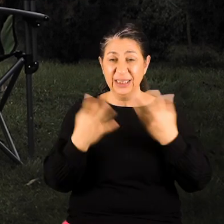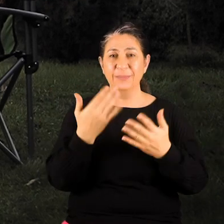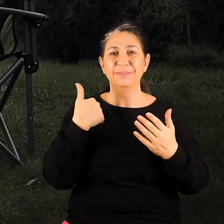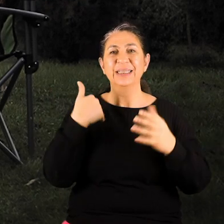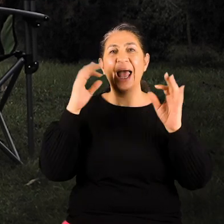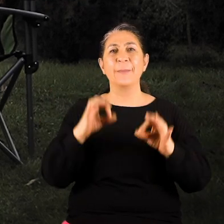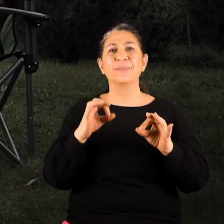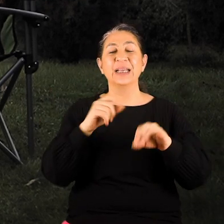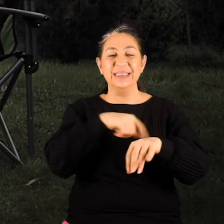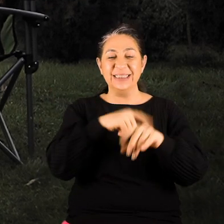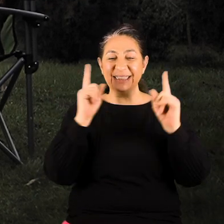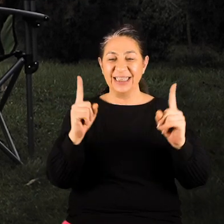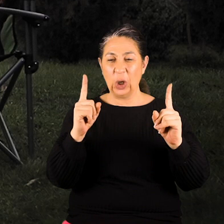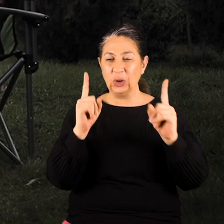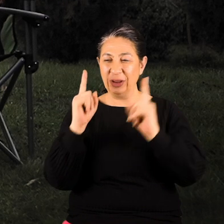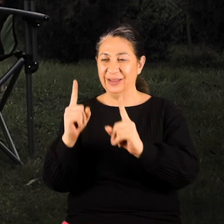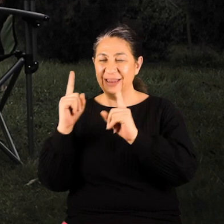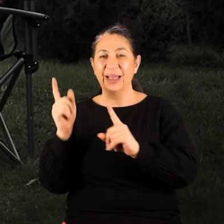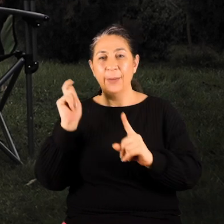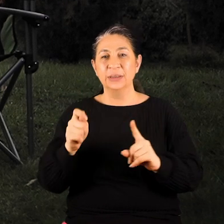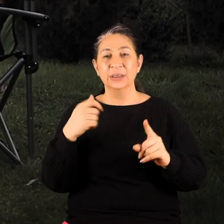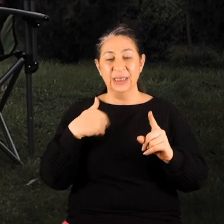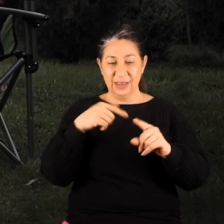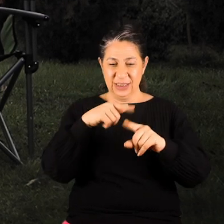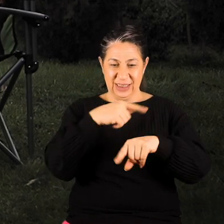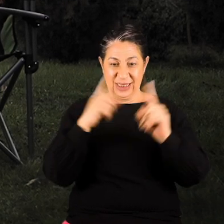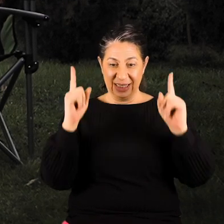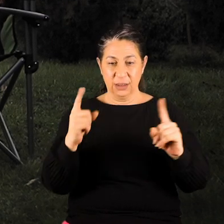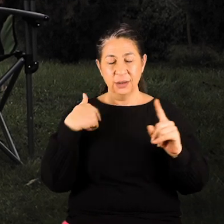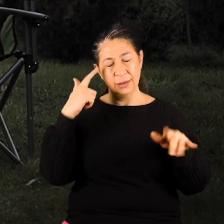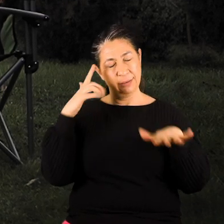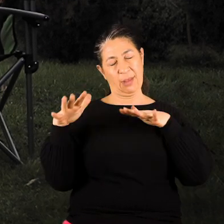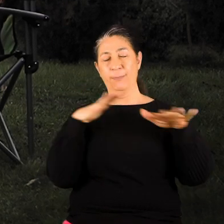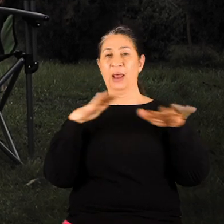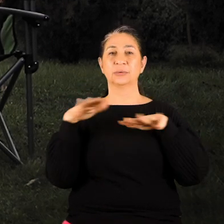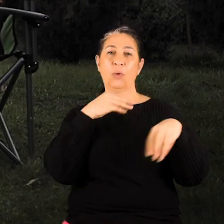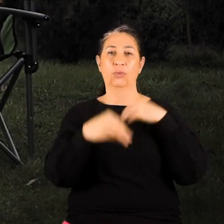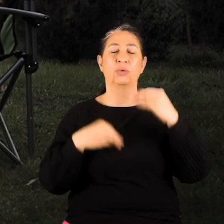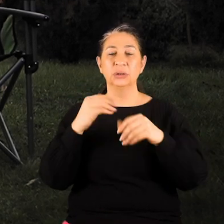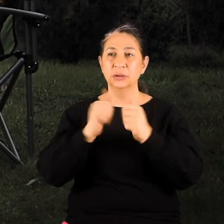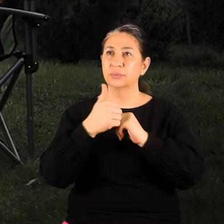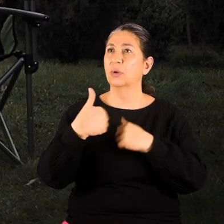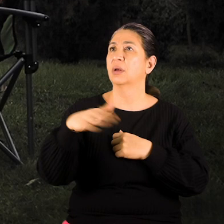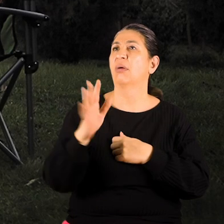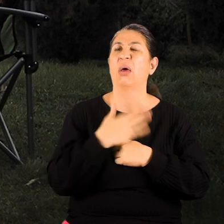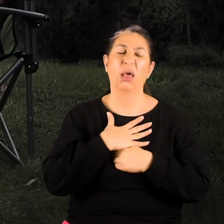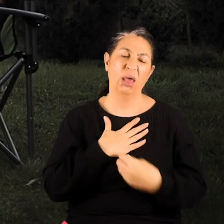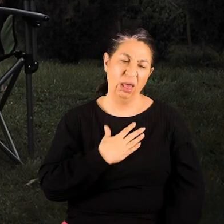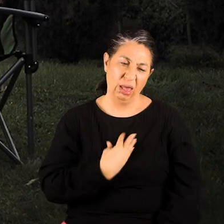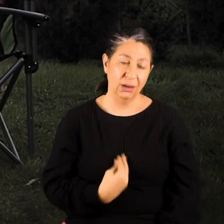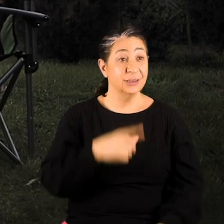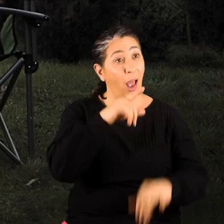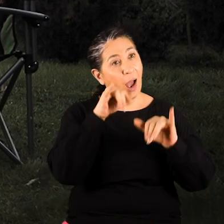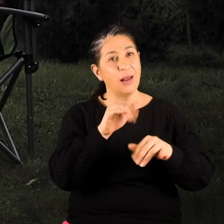bunları genelde sezon aralarında falan yaşarız. Ben sezon arasında depresyona girerim. Çünkü bir anda hayatımdan spor alınır, gider. Ve senin